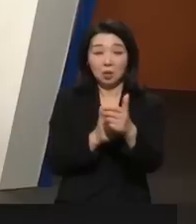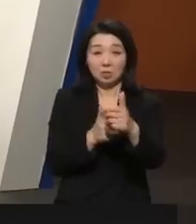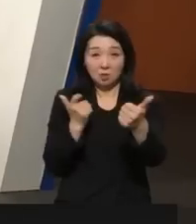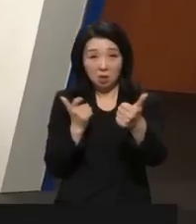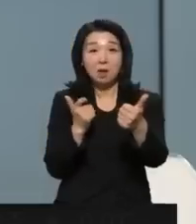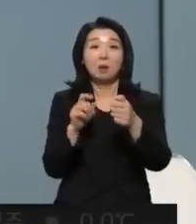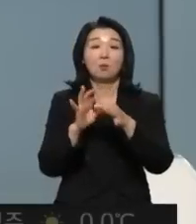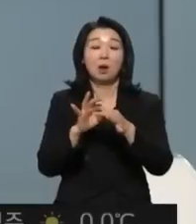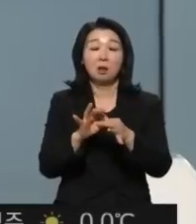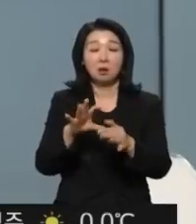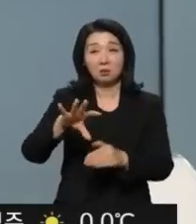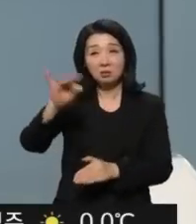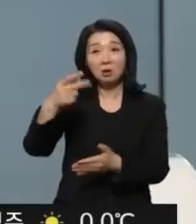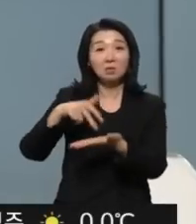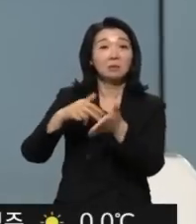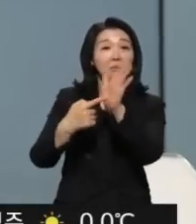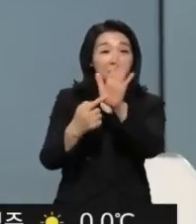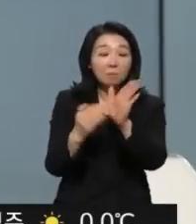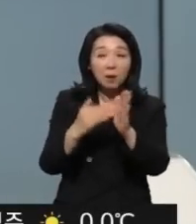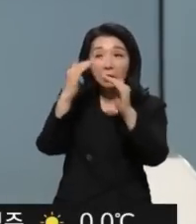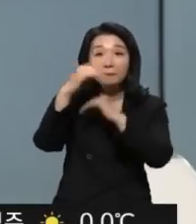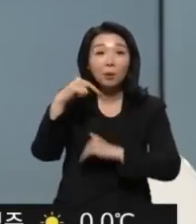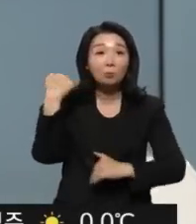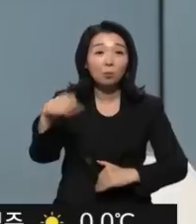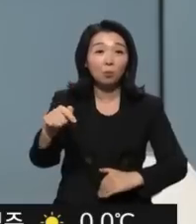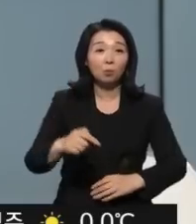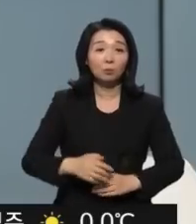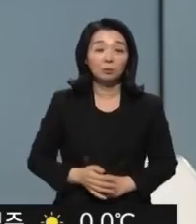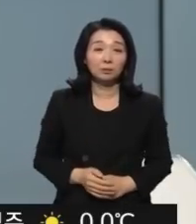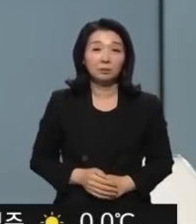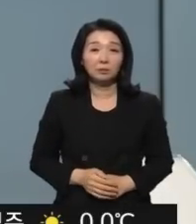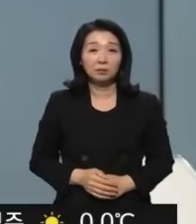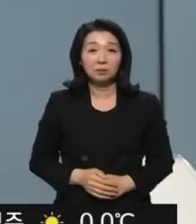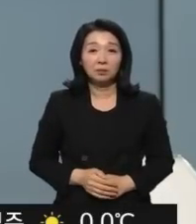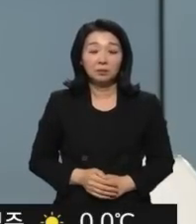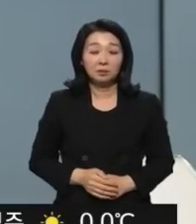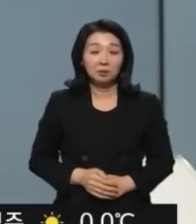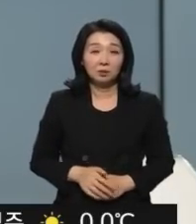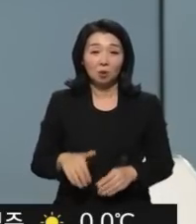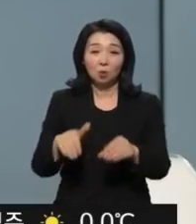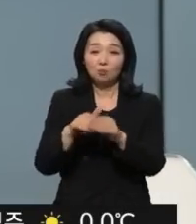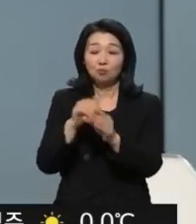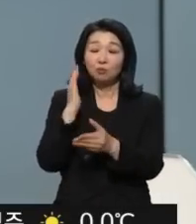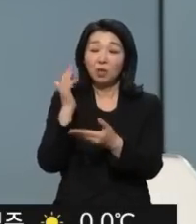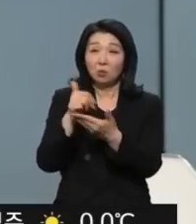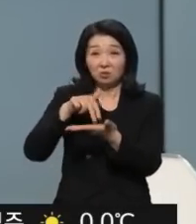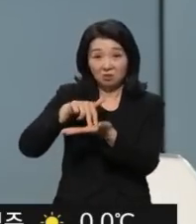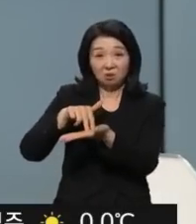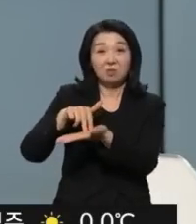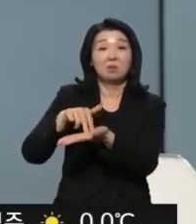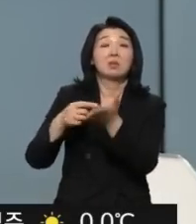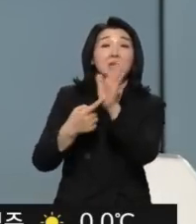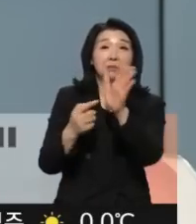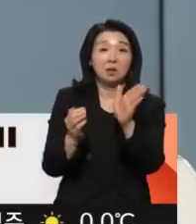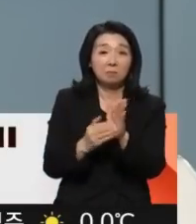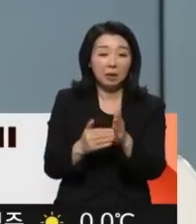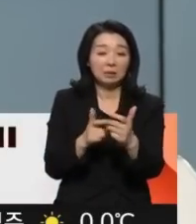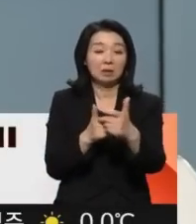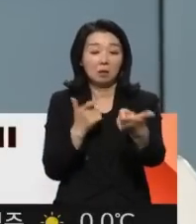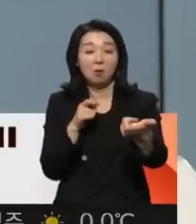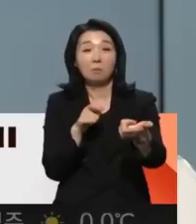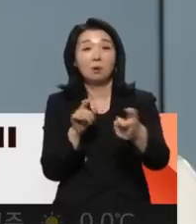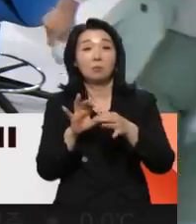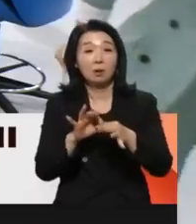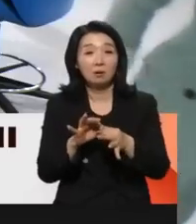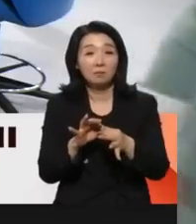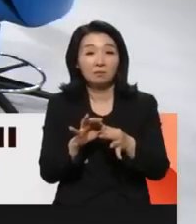관련해서 첫 입장을 냈다고 했잖아요. 어떤 내용입니까? 네, 그렇습니다. 첫 입장문을 냈는데요. 이 서해 공무원 피격 사건에